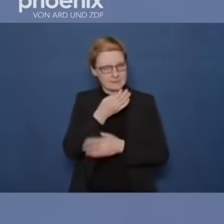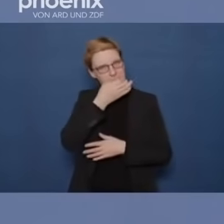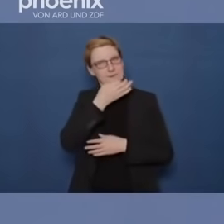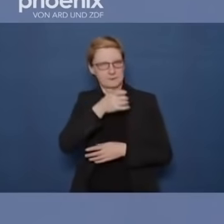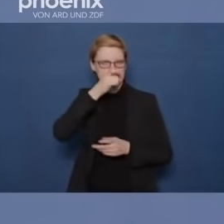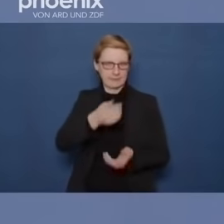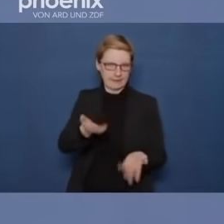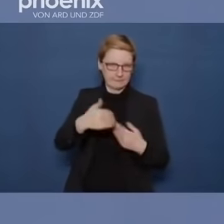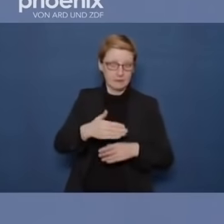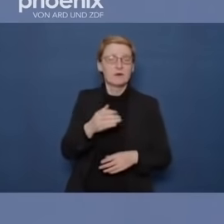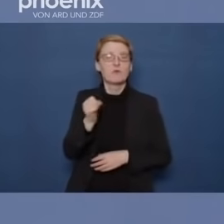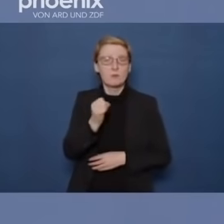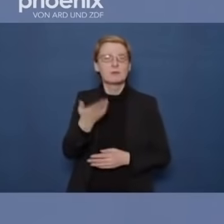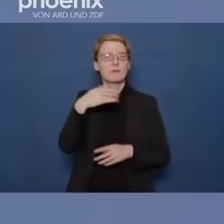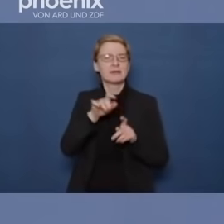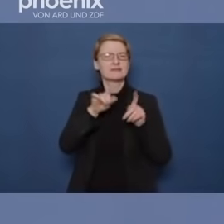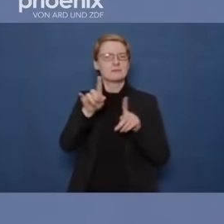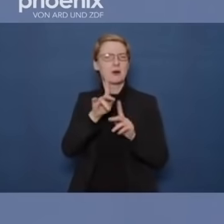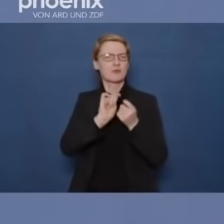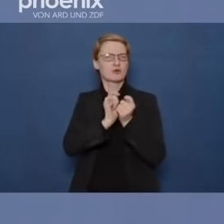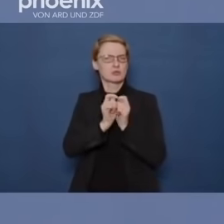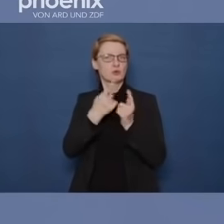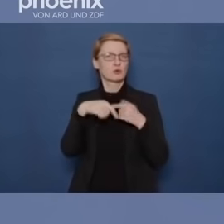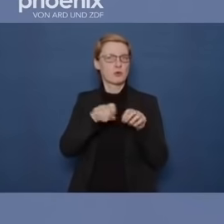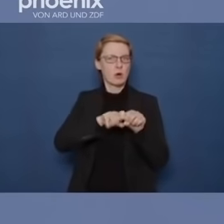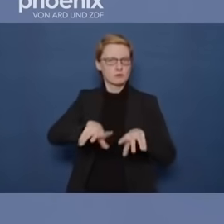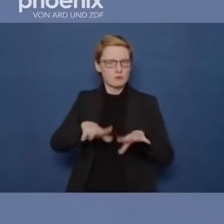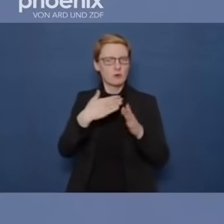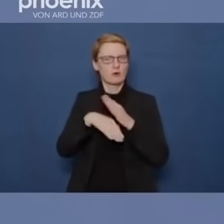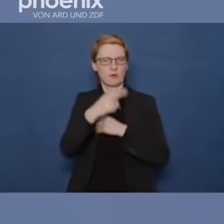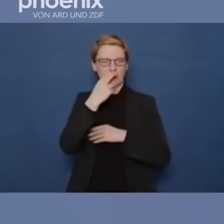damals noch neuere Thema der Mutationen und ihrer Auswirkungen.